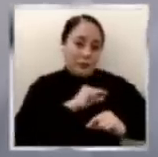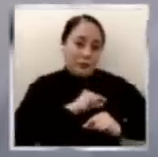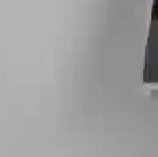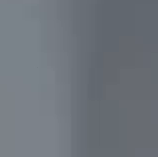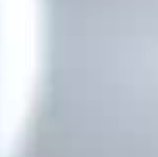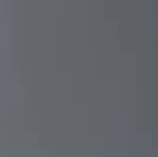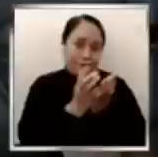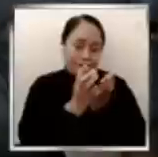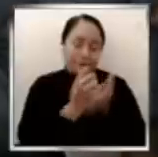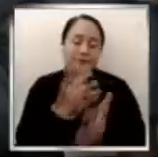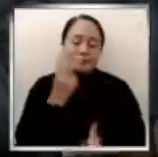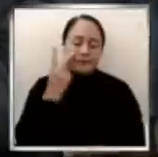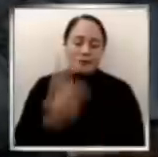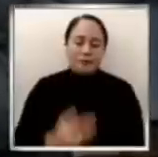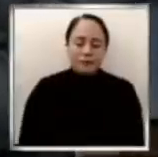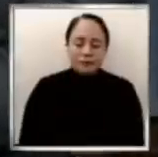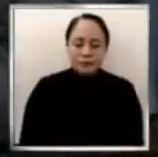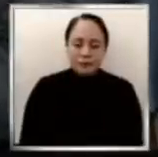Soriano.